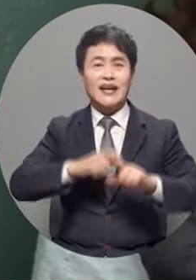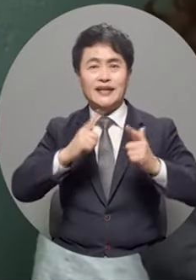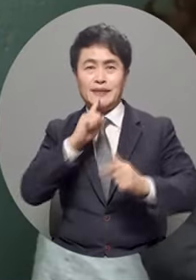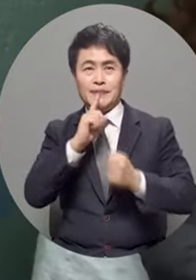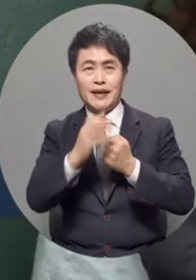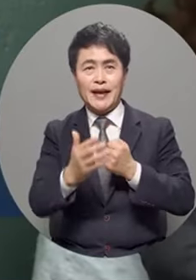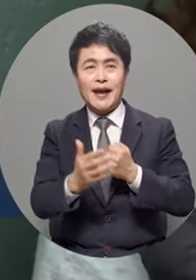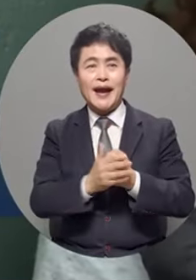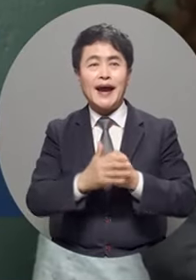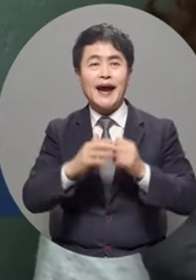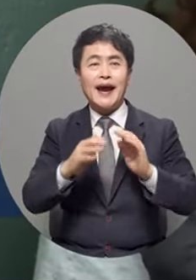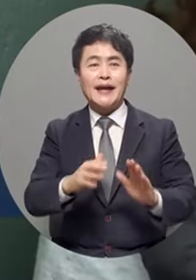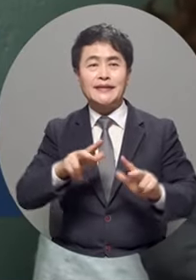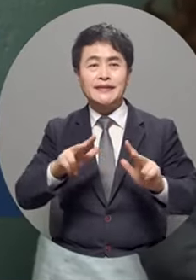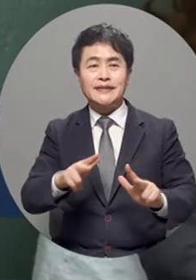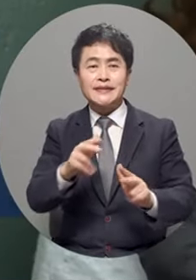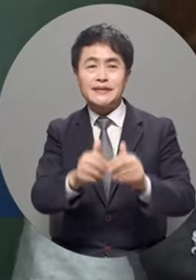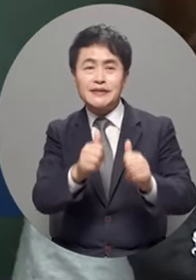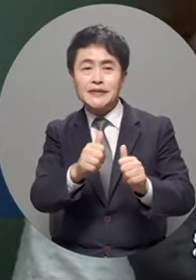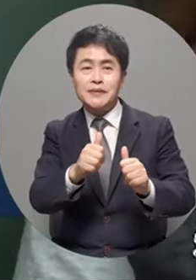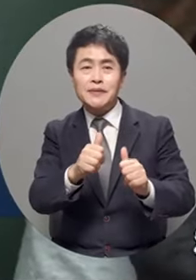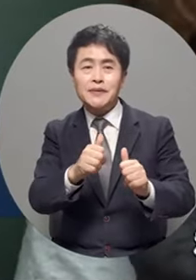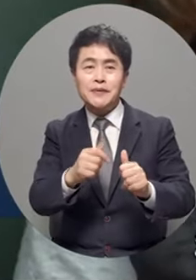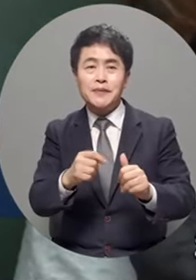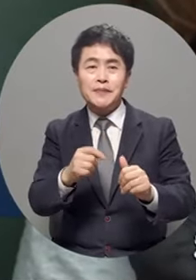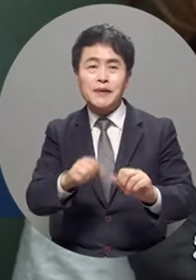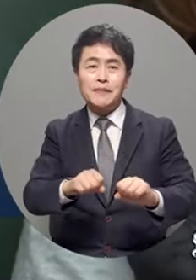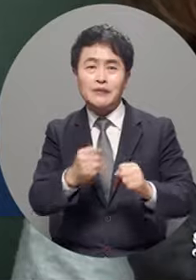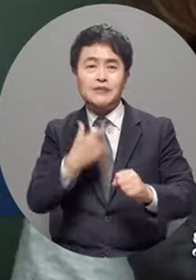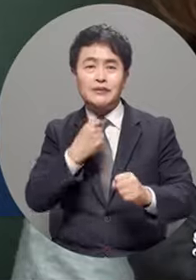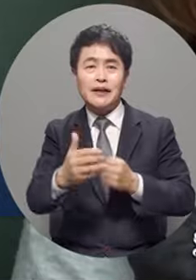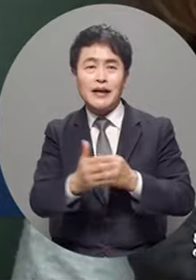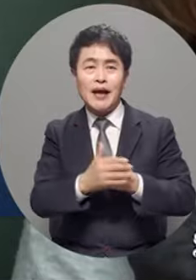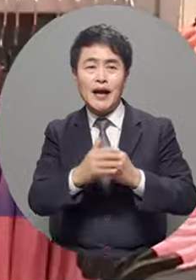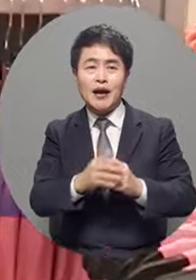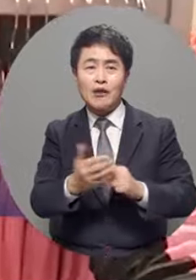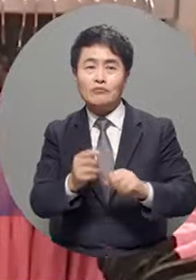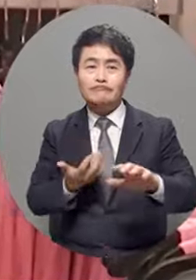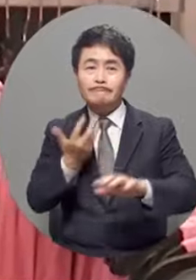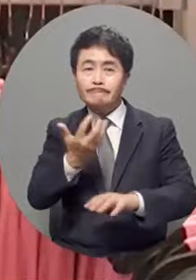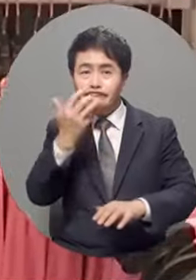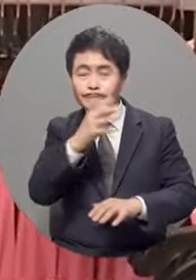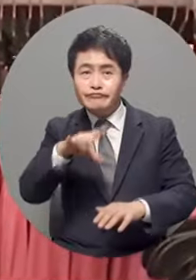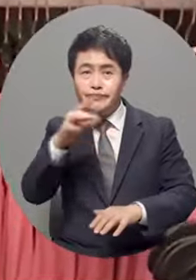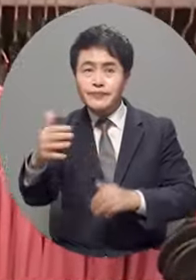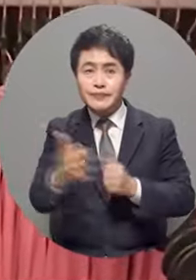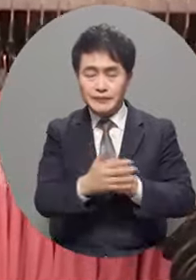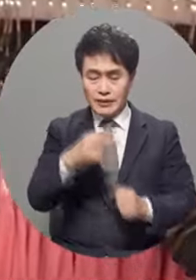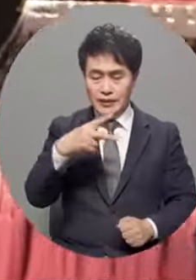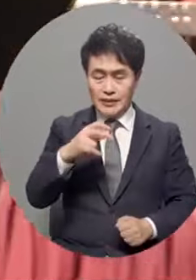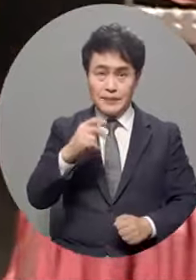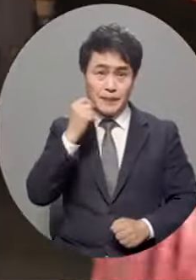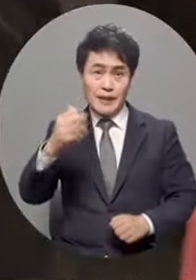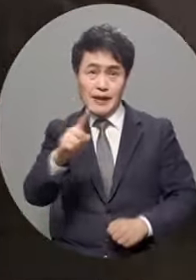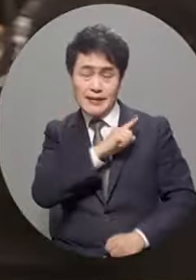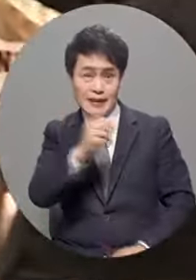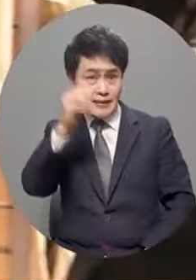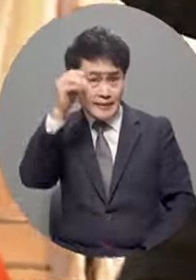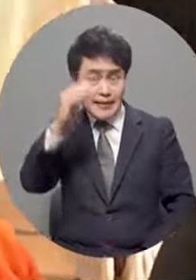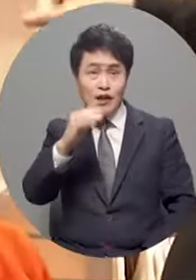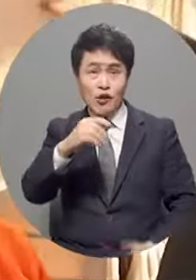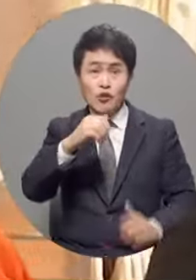At this point in time in camp, we don't want to mess with it. Early in camp, you want to be careful with stuff like that. 샌프란시스코 팬들이 가장 기대하는 선수